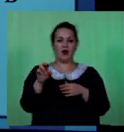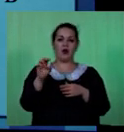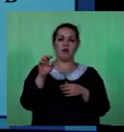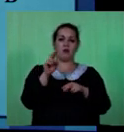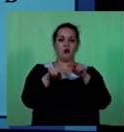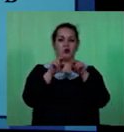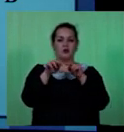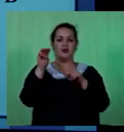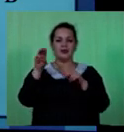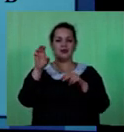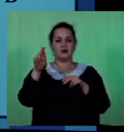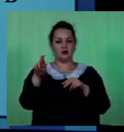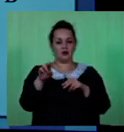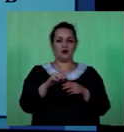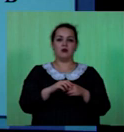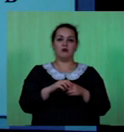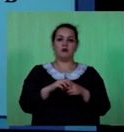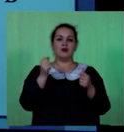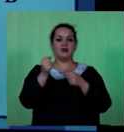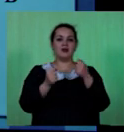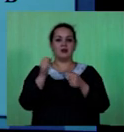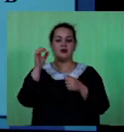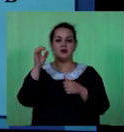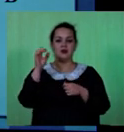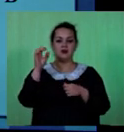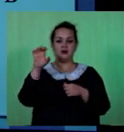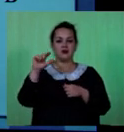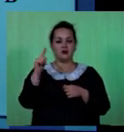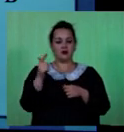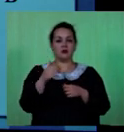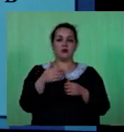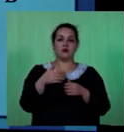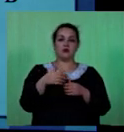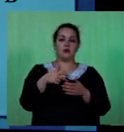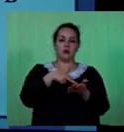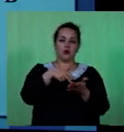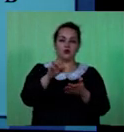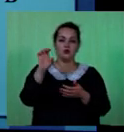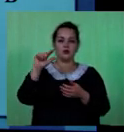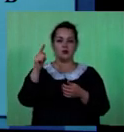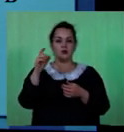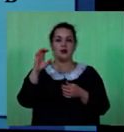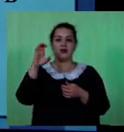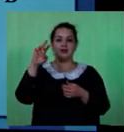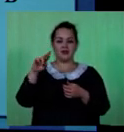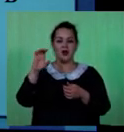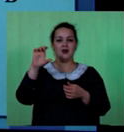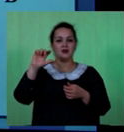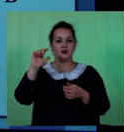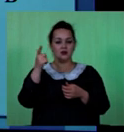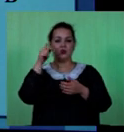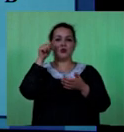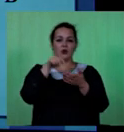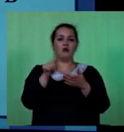построиться, нестись, пройтись. Постфикс «ся» и «се» указывает на то,